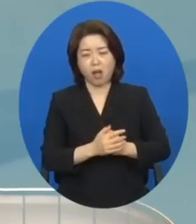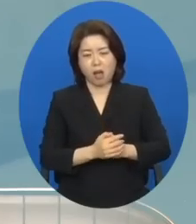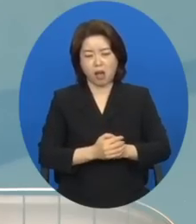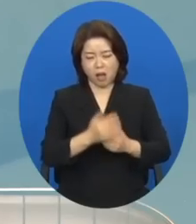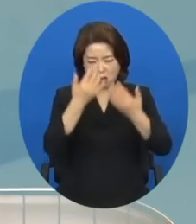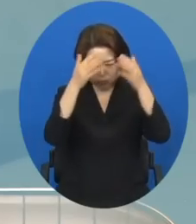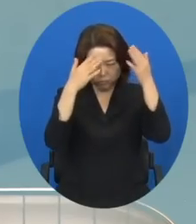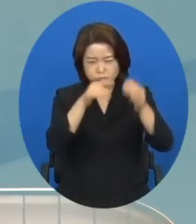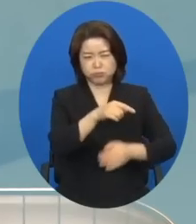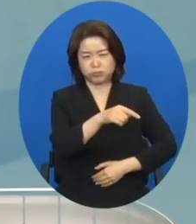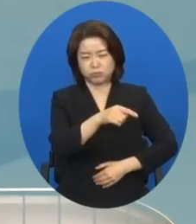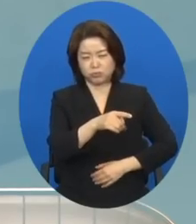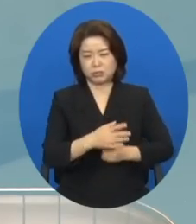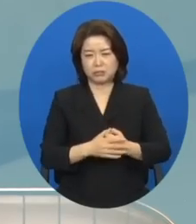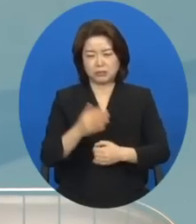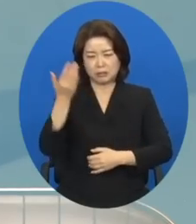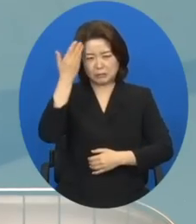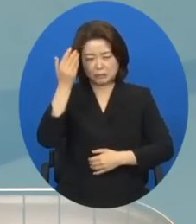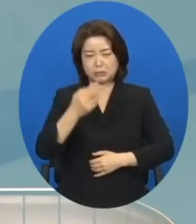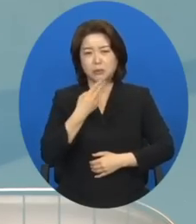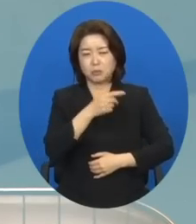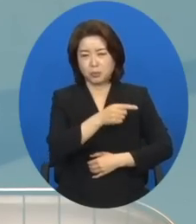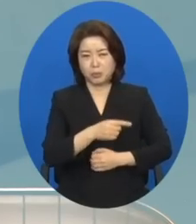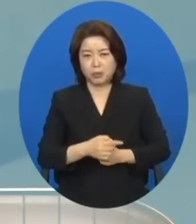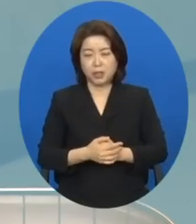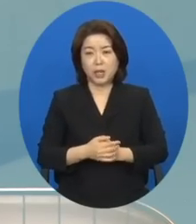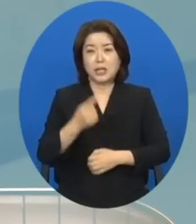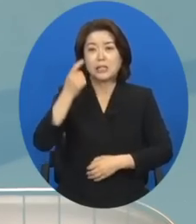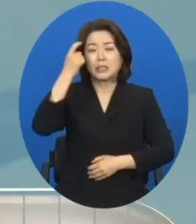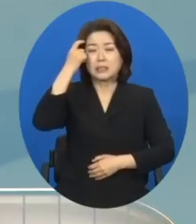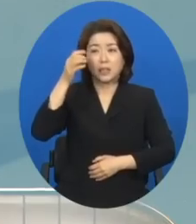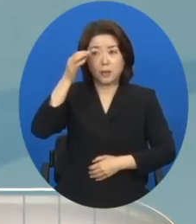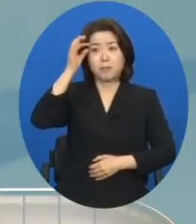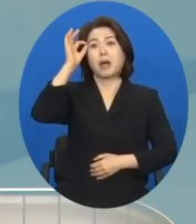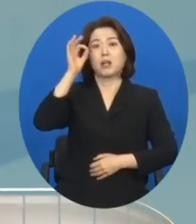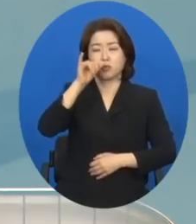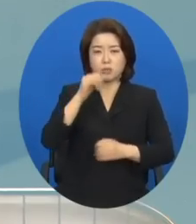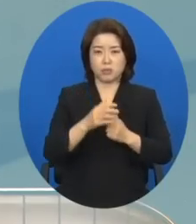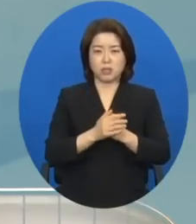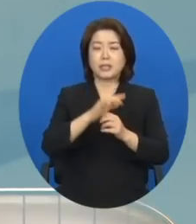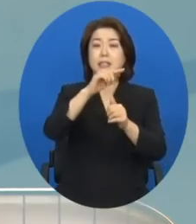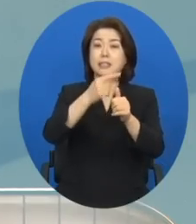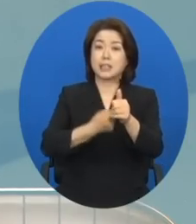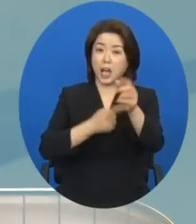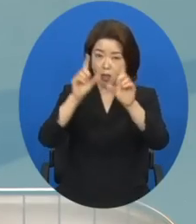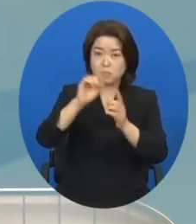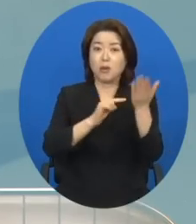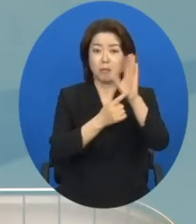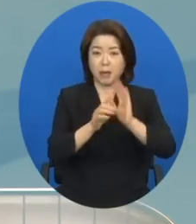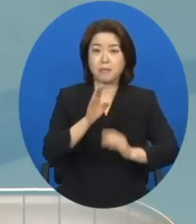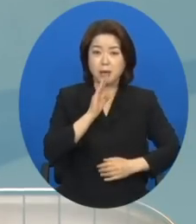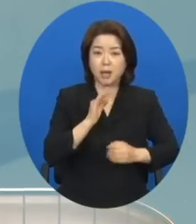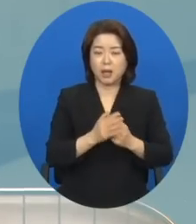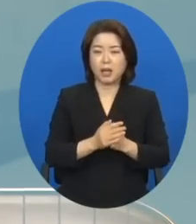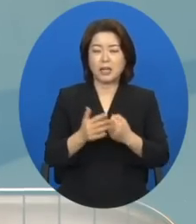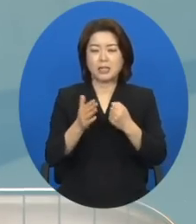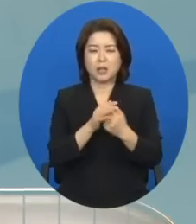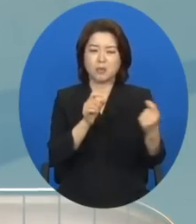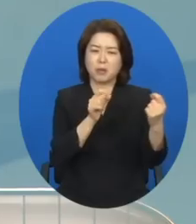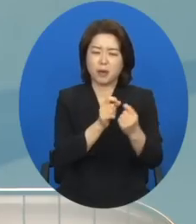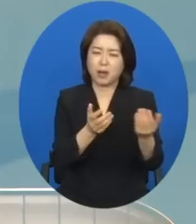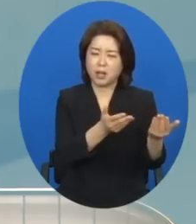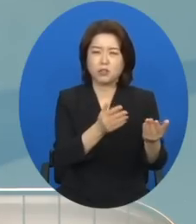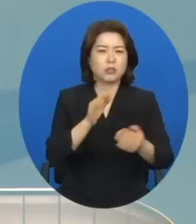무례해. 정말 교양도 없나 봐. 이런 생각이 들 수 있습니다. 이게 자연스러운 반응입니다. 그래서 가까이 하기 싫어질 때도